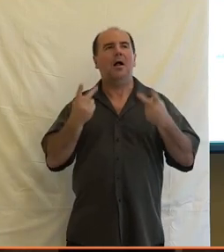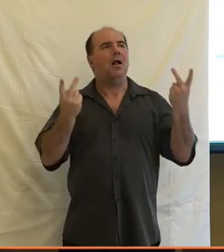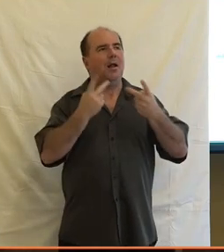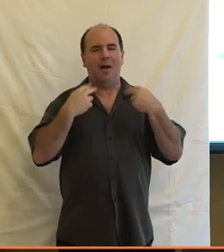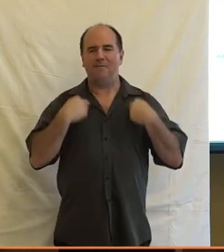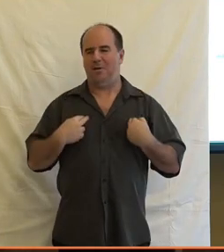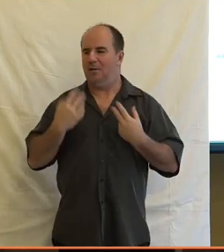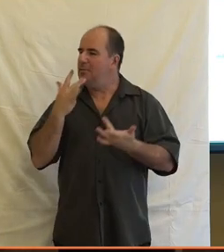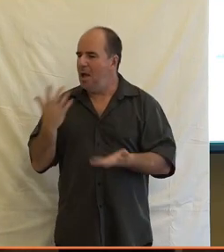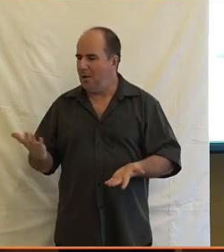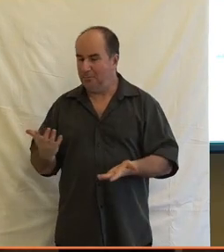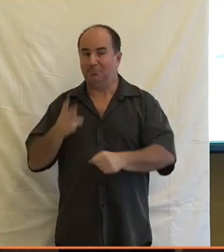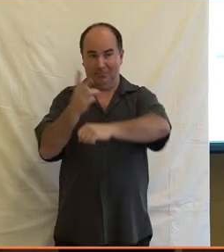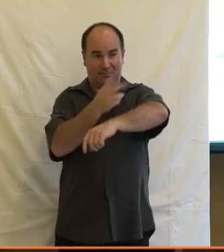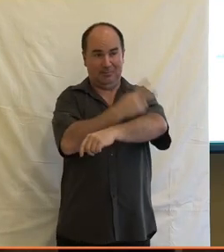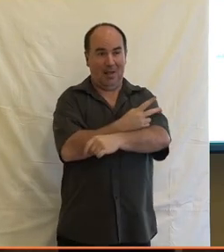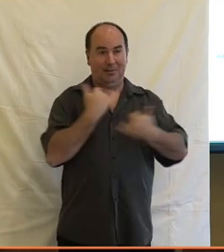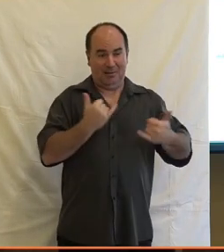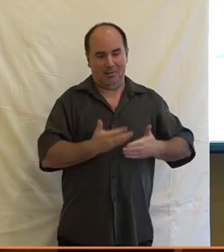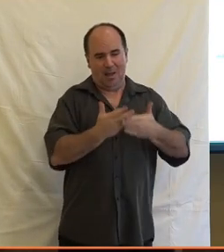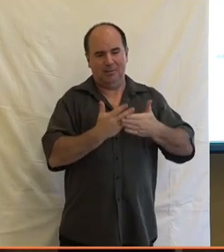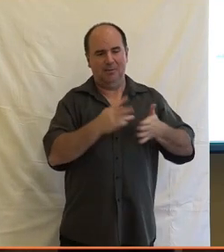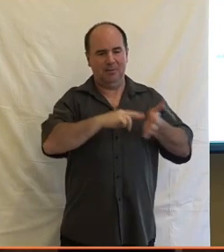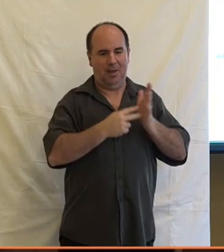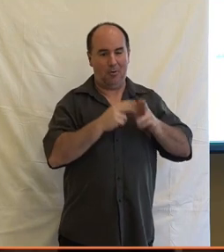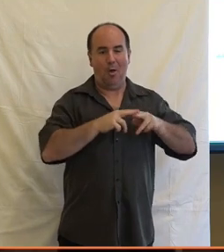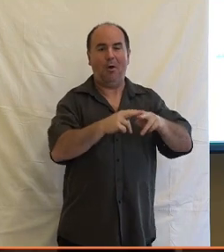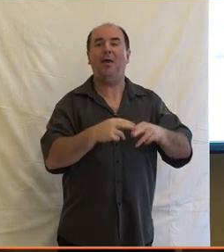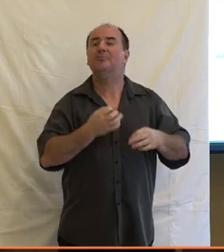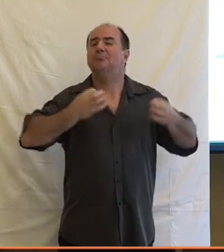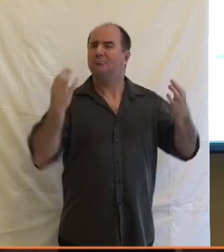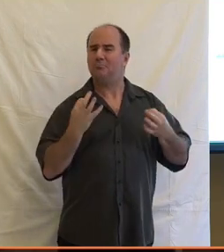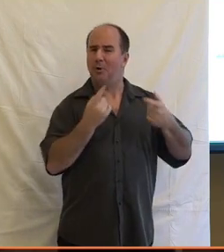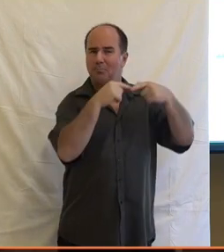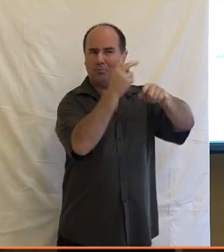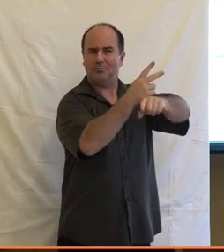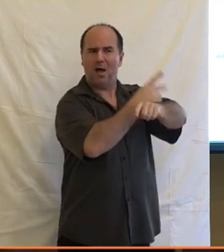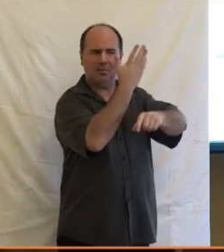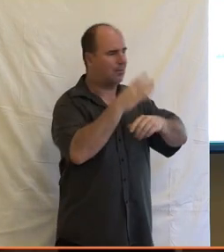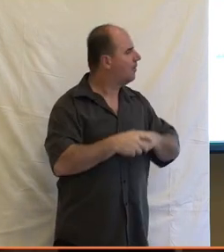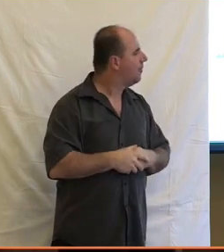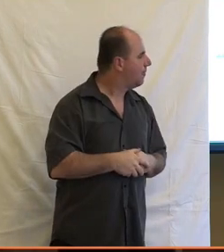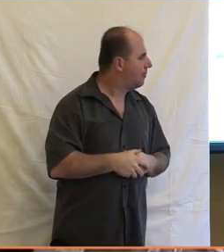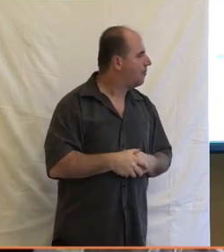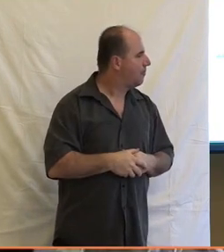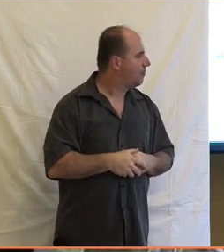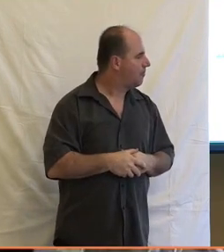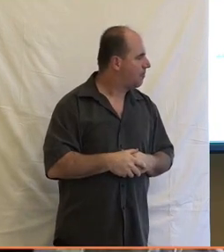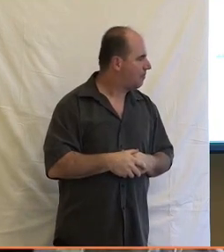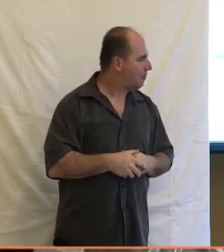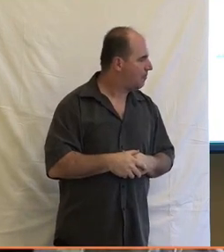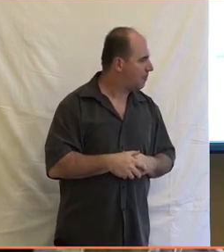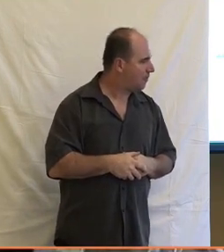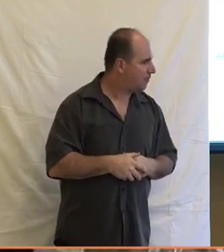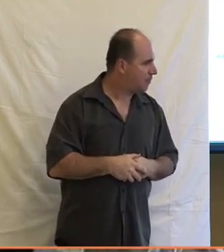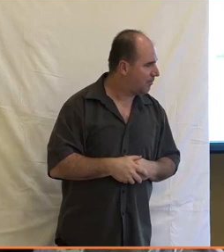stát v současné době považuje za asistivní technologii? Tak, bohužel chytrá domácnost jako taková jako uznaná